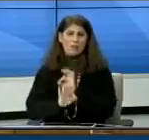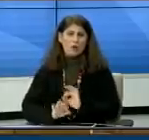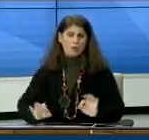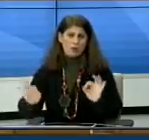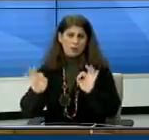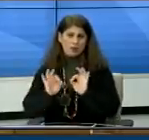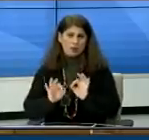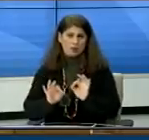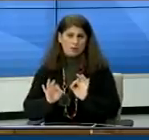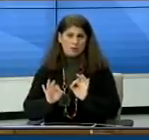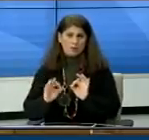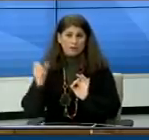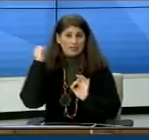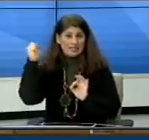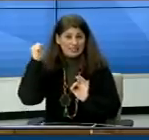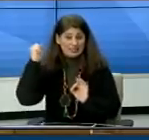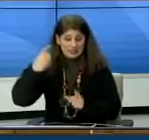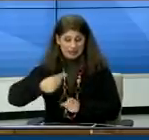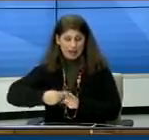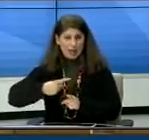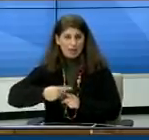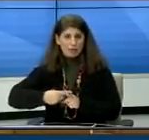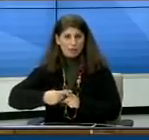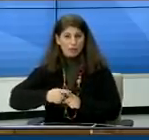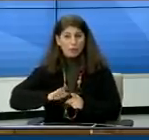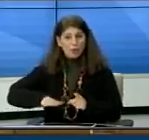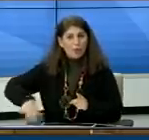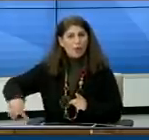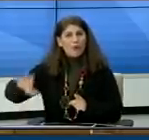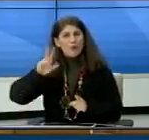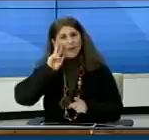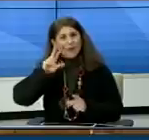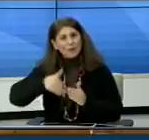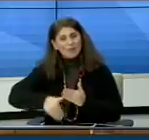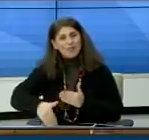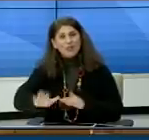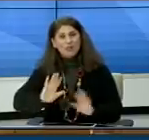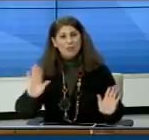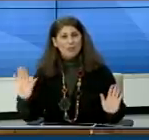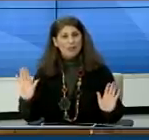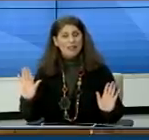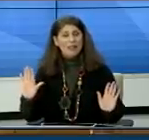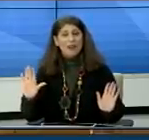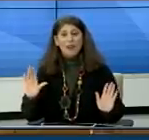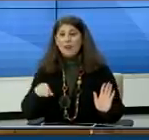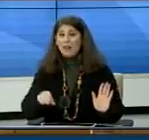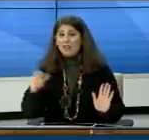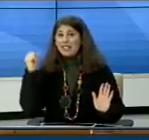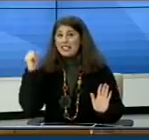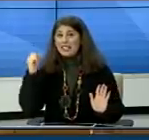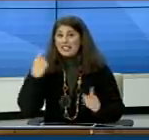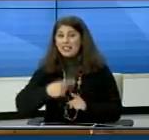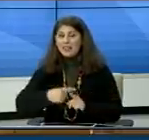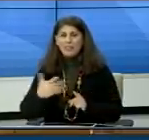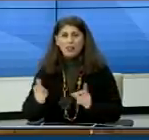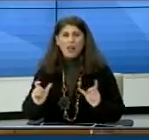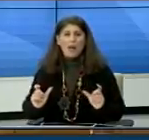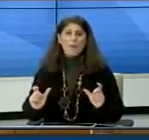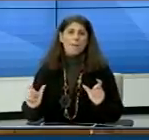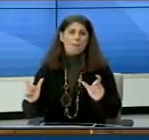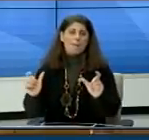προϋπόθεση της ισχυρής Ελλάδος που όλοι οραματιζόμαστε, που δεν είναι άλλη από την